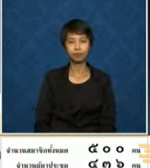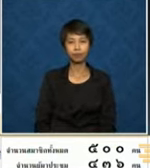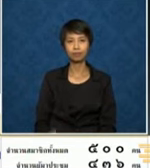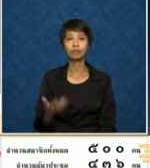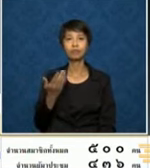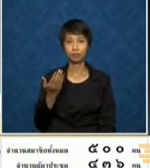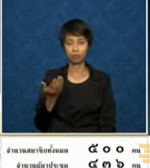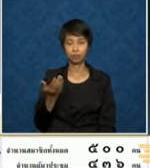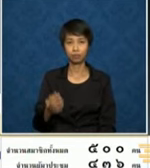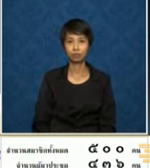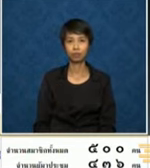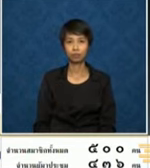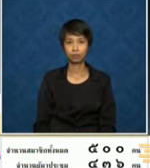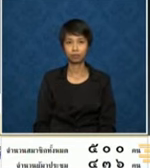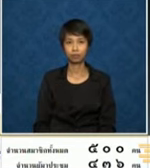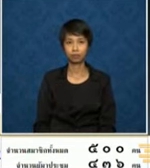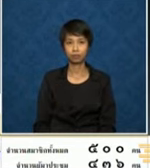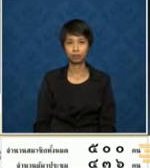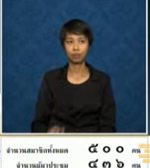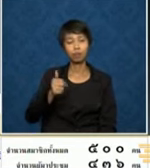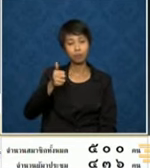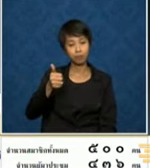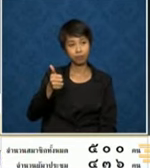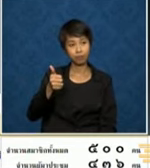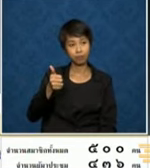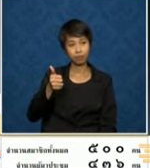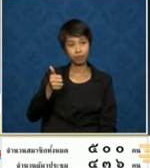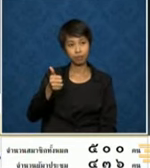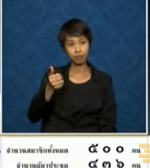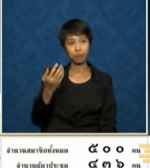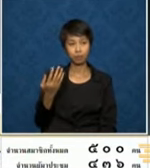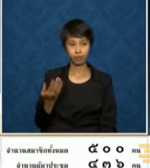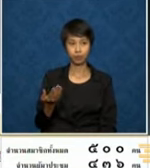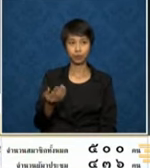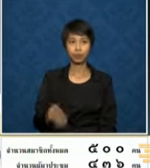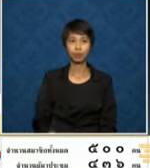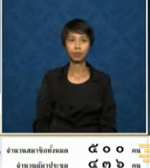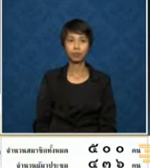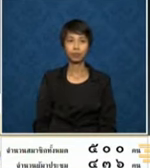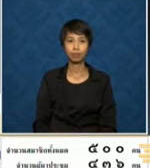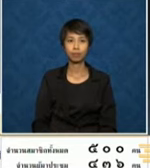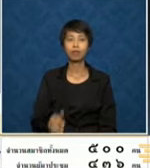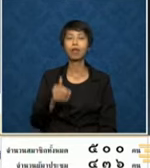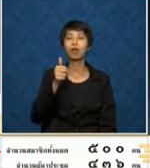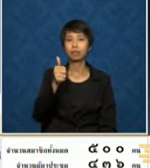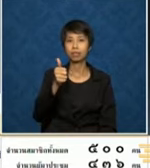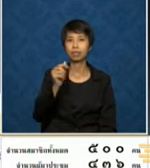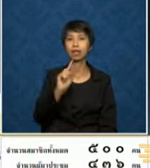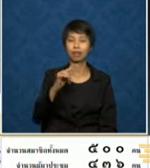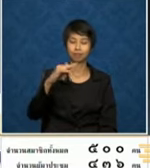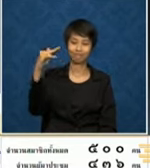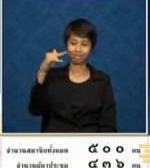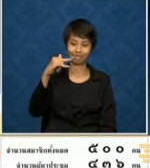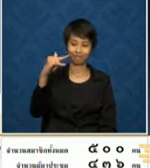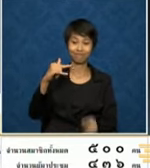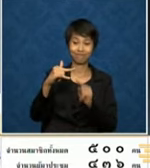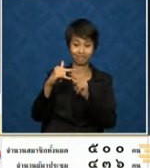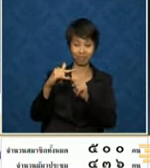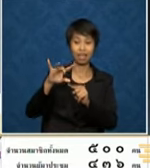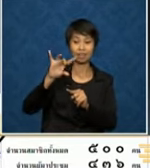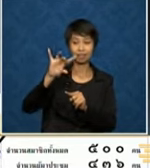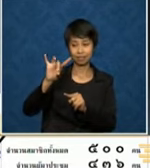ขอสไลด์ที่4ครับข้อดีขอสไลด์ที่4ด้วยครับข้อดีของเครื่อง Boeing 787 Dreamliner